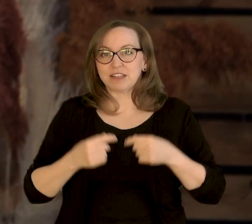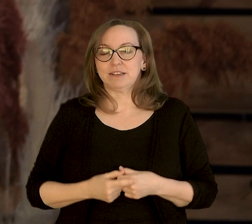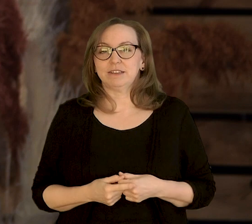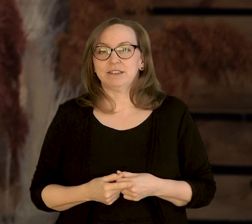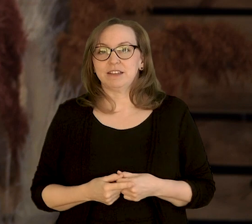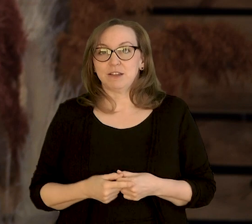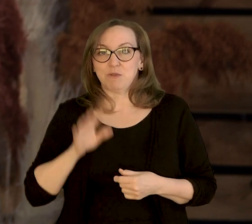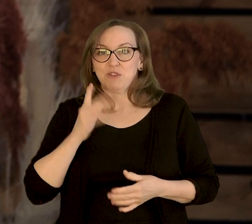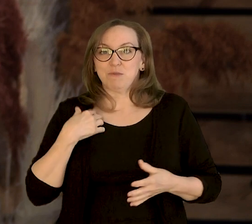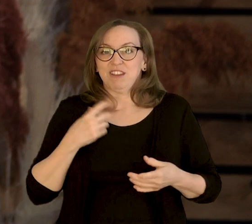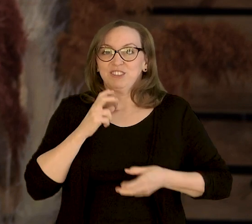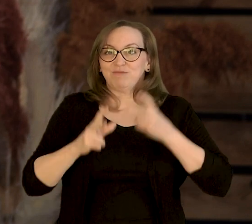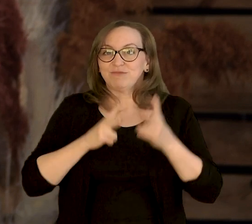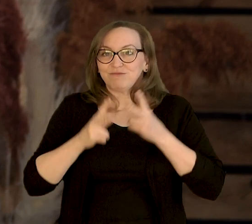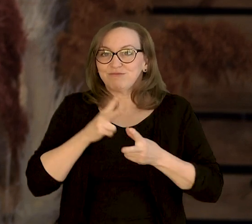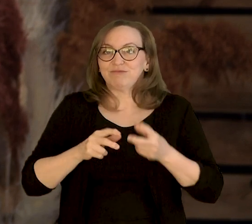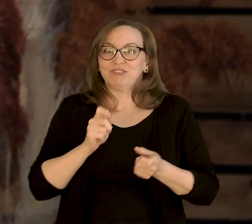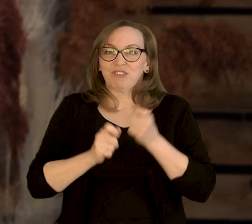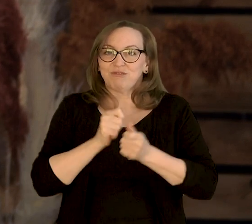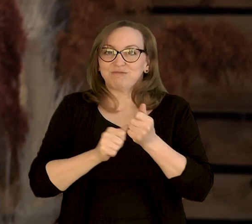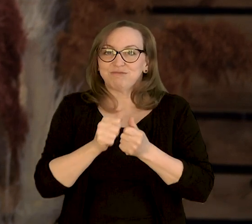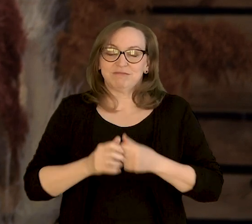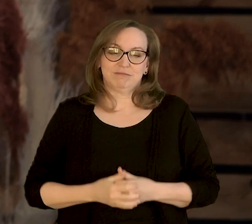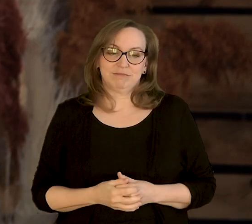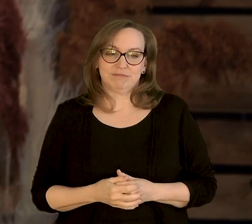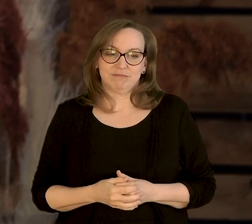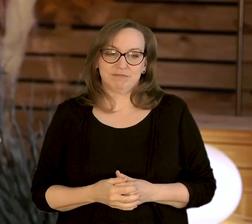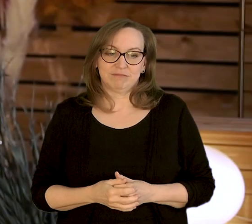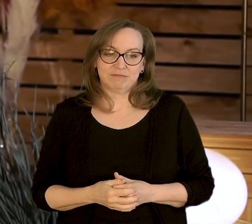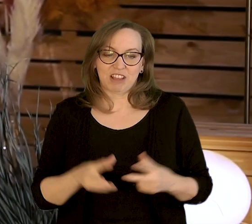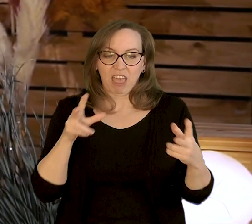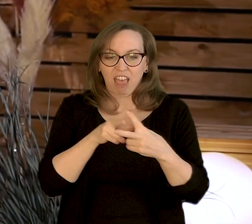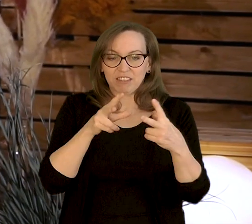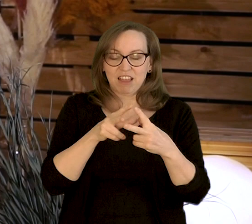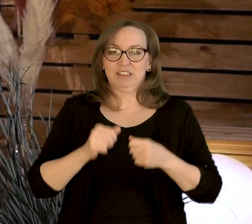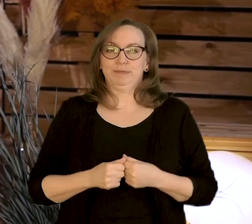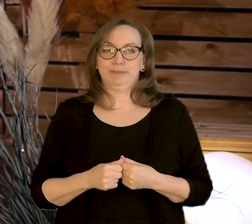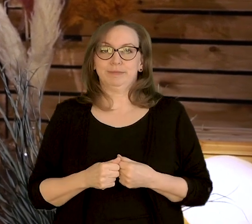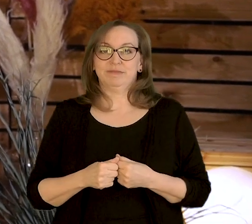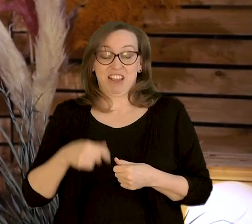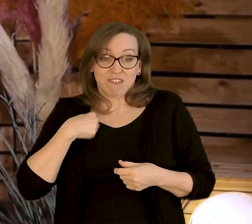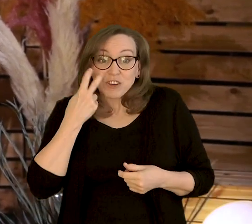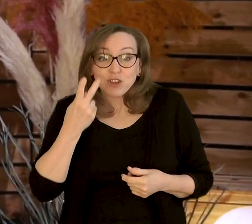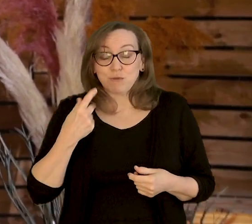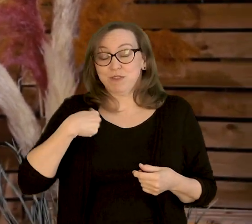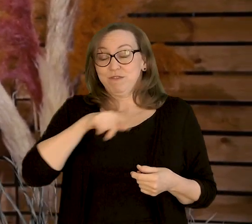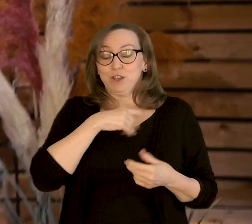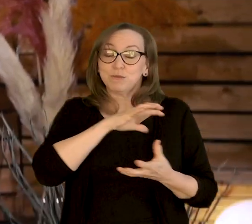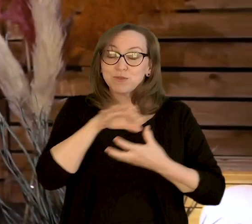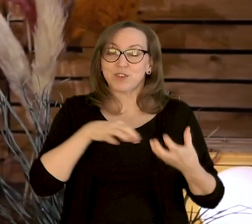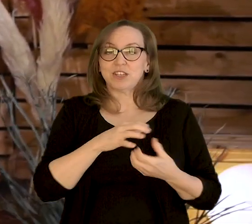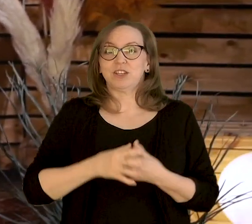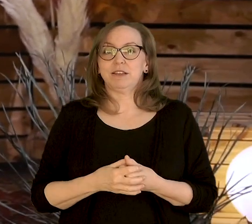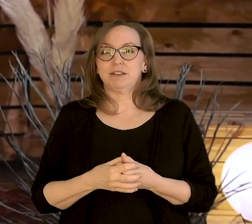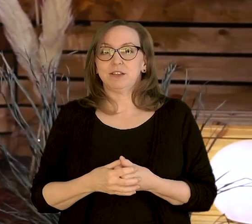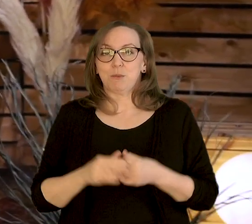stała się awantura. By ludzie obrzucali się inwektywami. Widzimy to w naszym świecie.